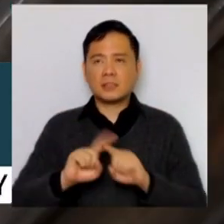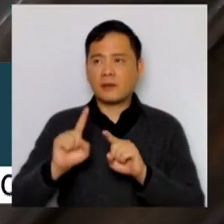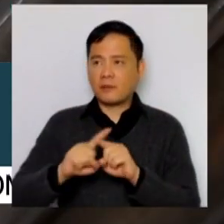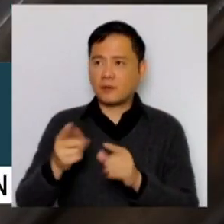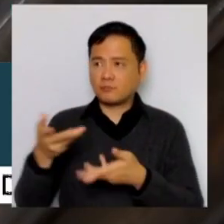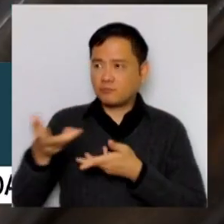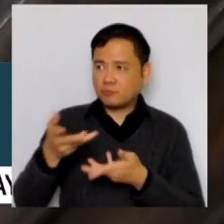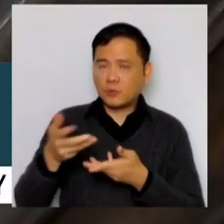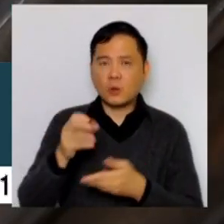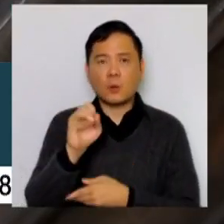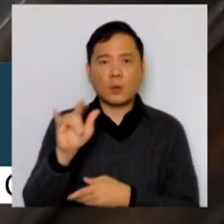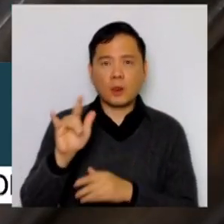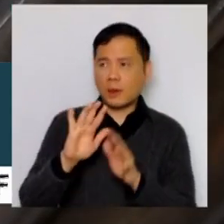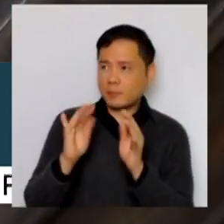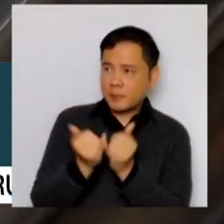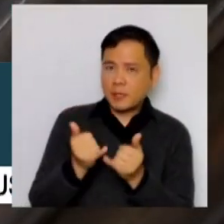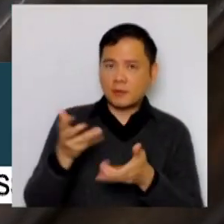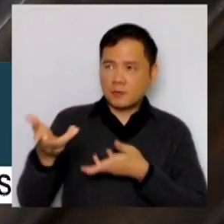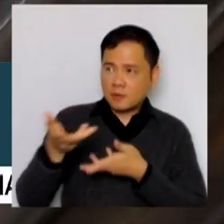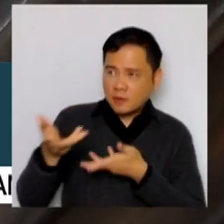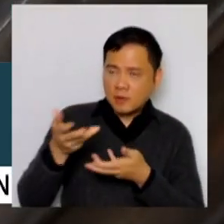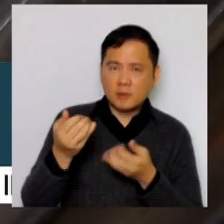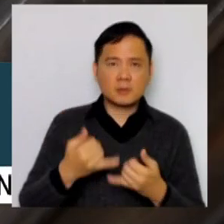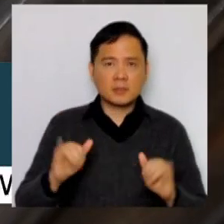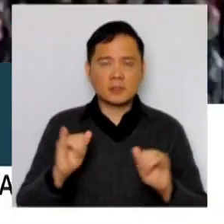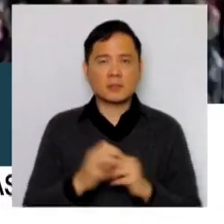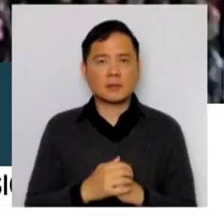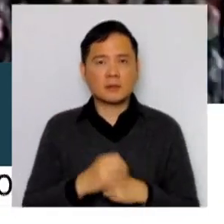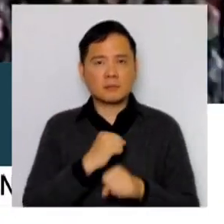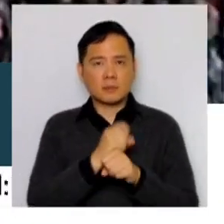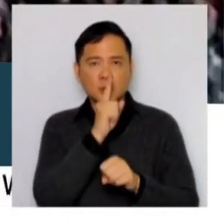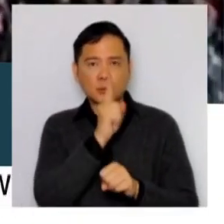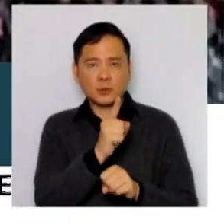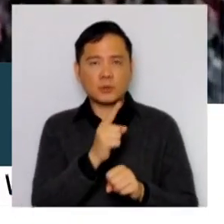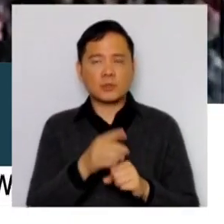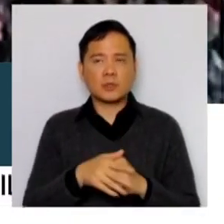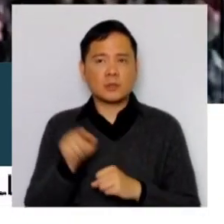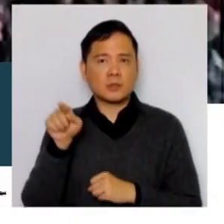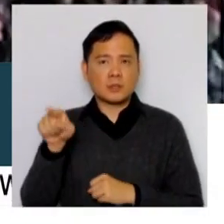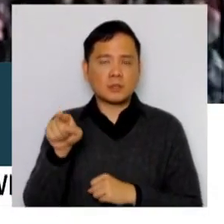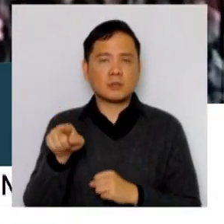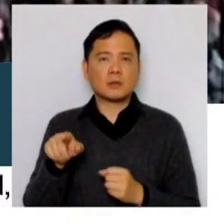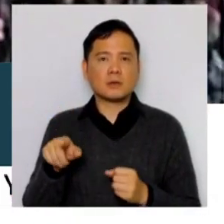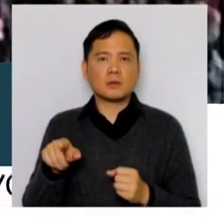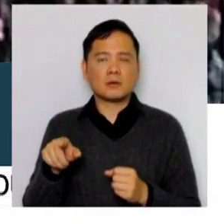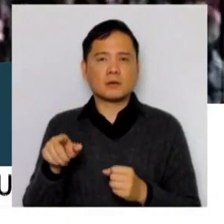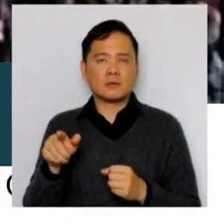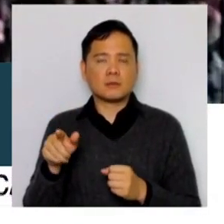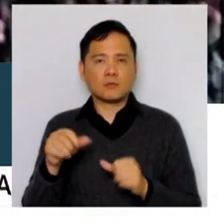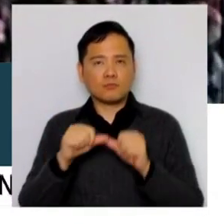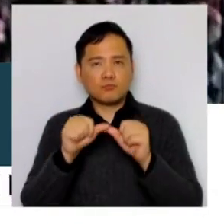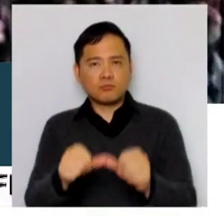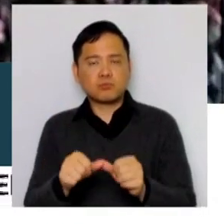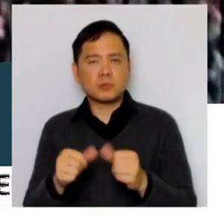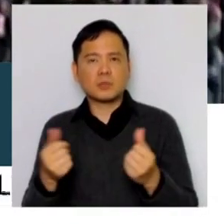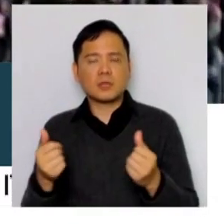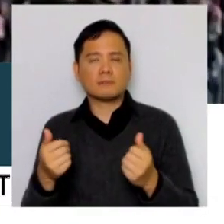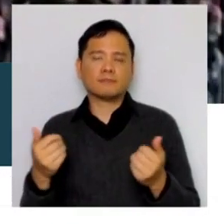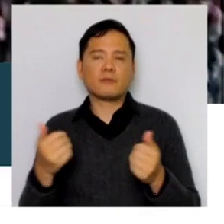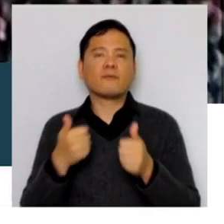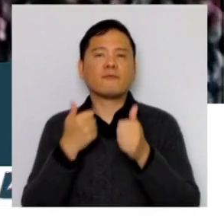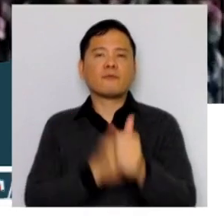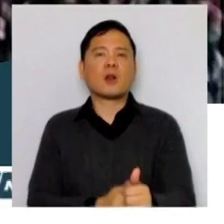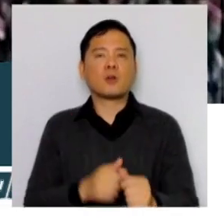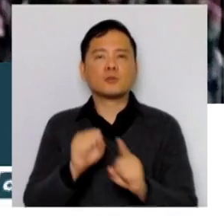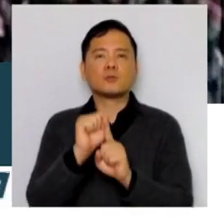companies, na hanggat maaari, patuloy po yung ibigay nilang part ng corporate social responsibility nila, yung